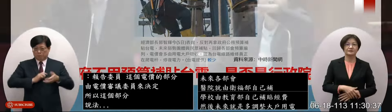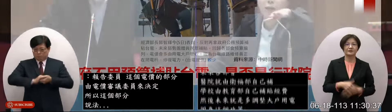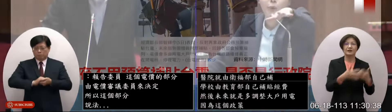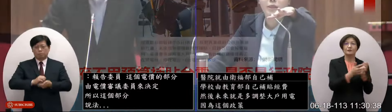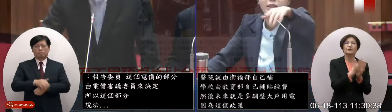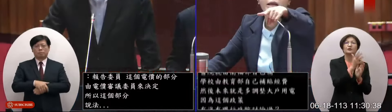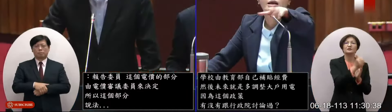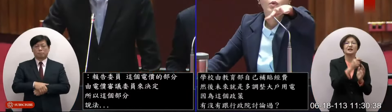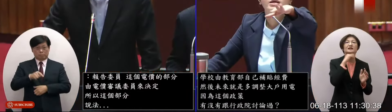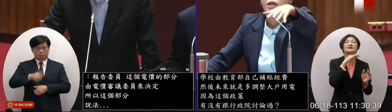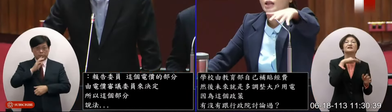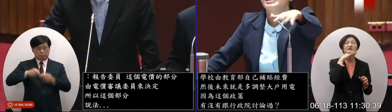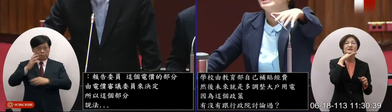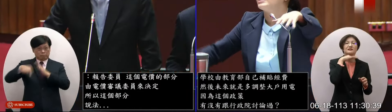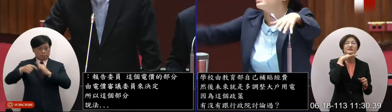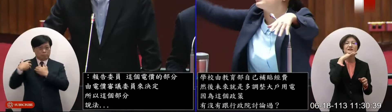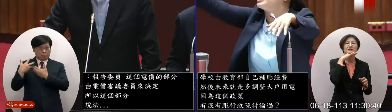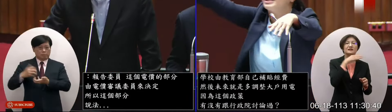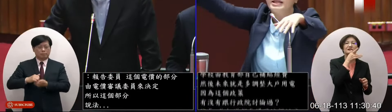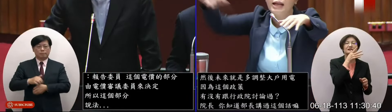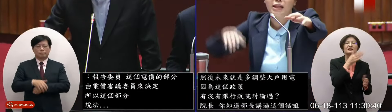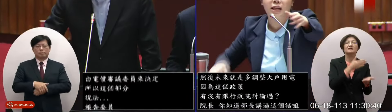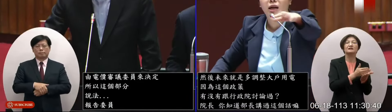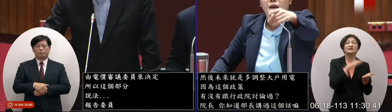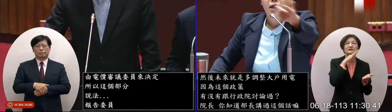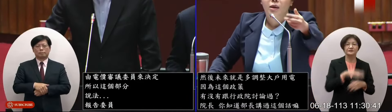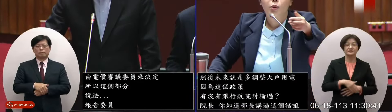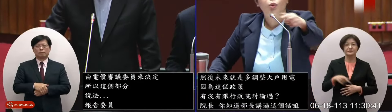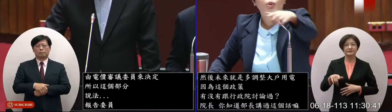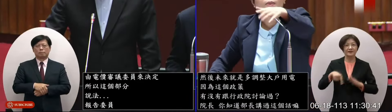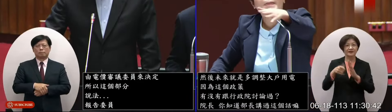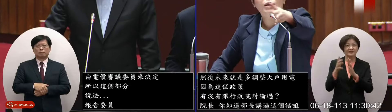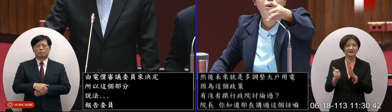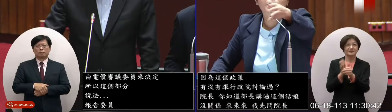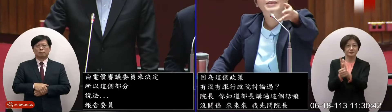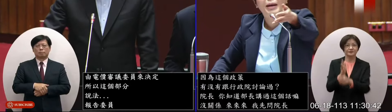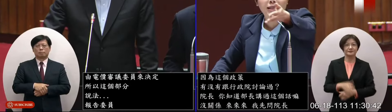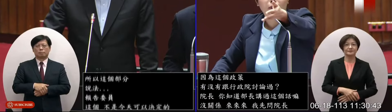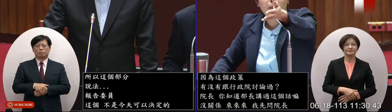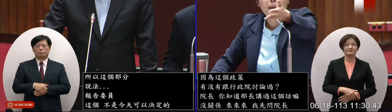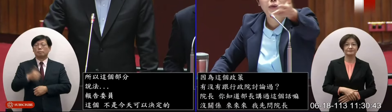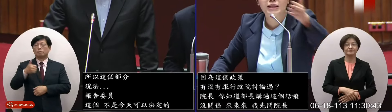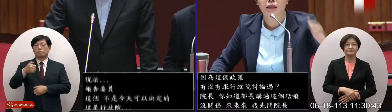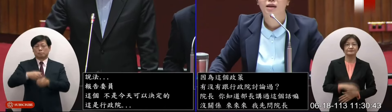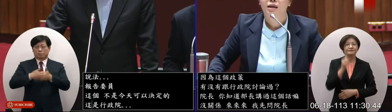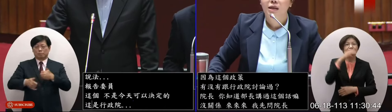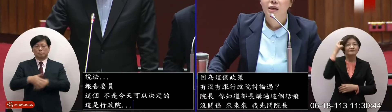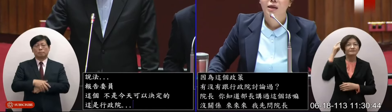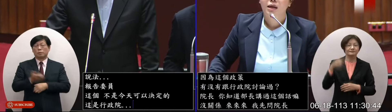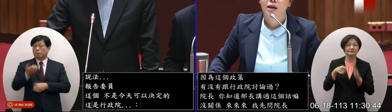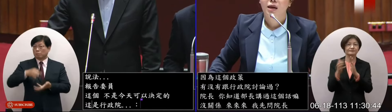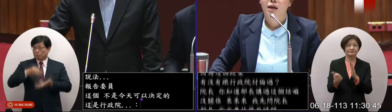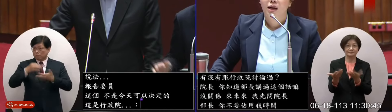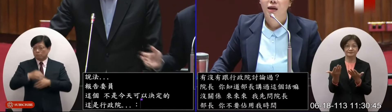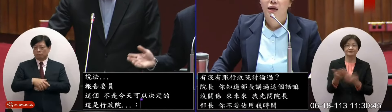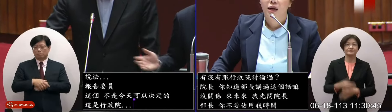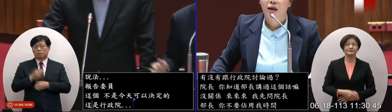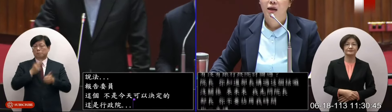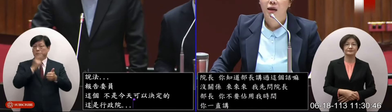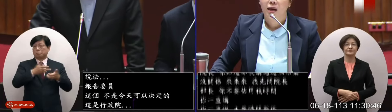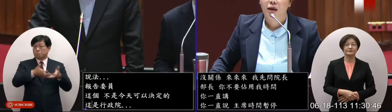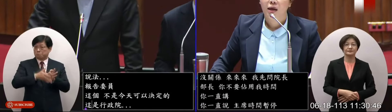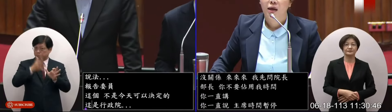长，你不要占用我时间。 这个是行政院， 你一直讲那个主席时间暂停。我被拜托， 谢谢， 我被拜托院长。 我刚刚说过，我们请部